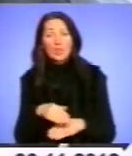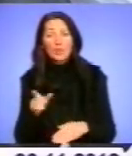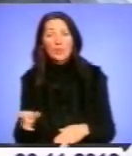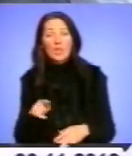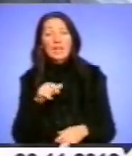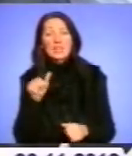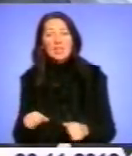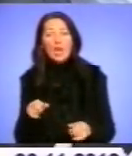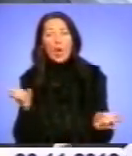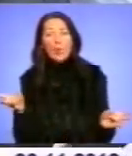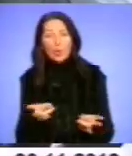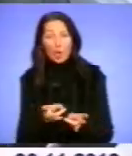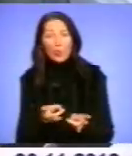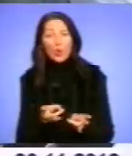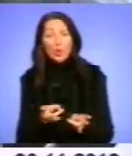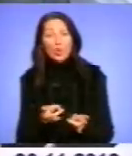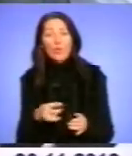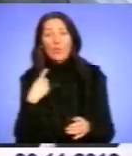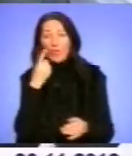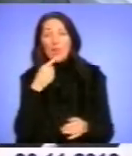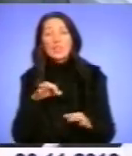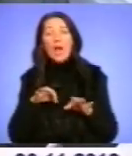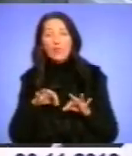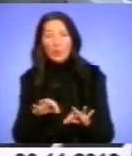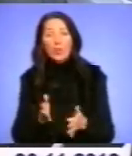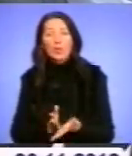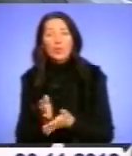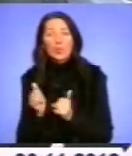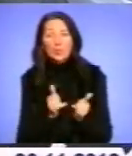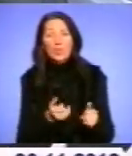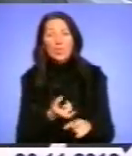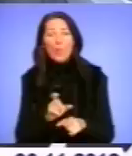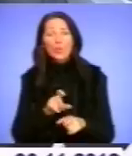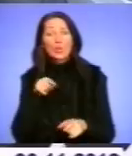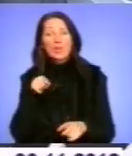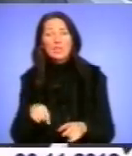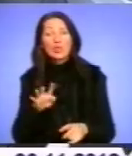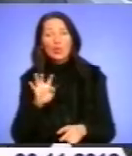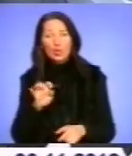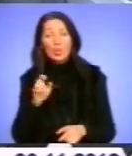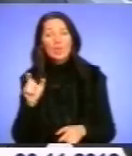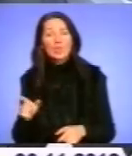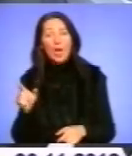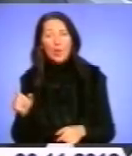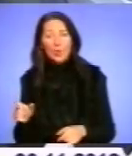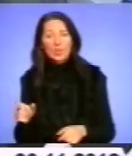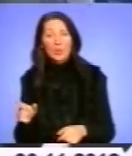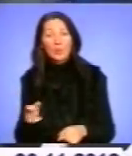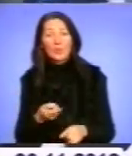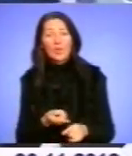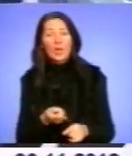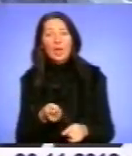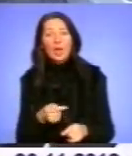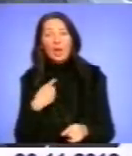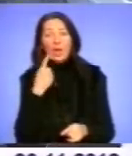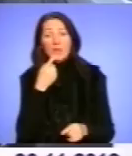них потребують власне автомобільного забезпечення понад 1400 осіб.